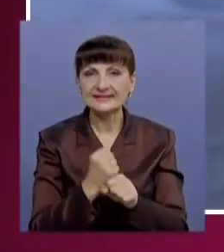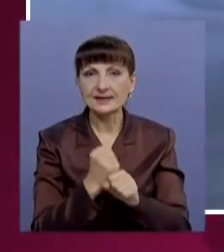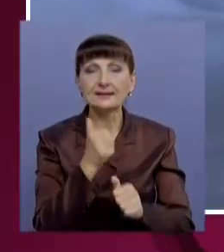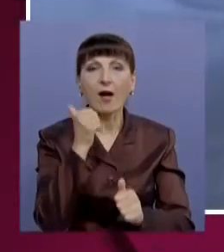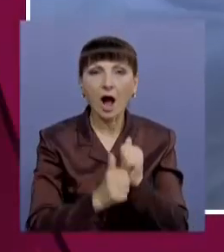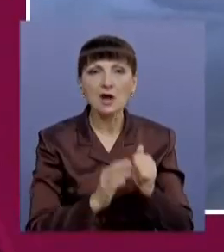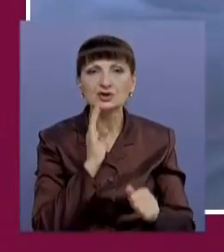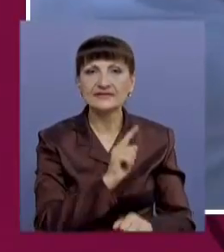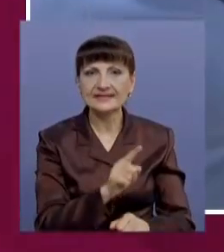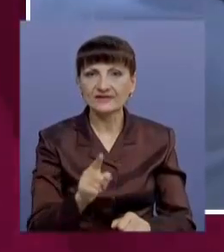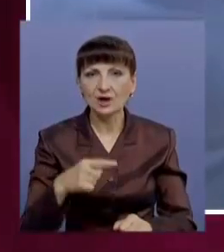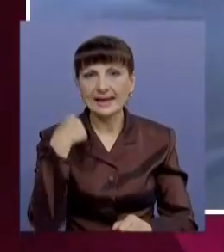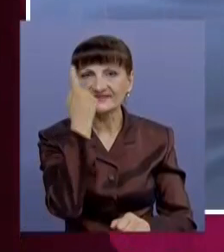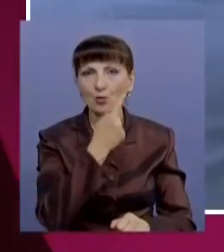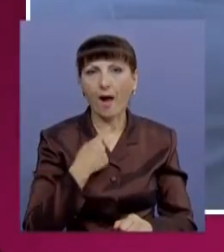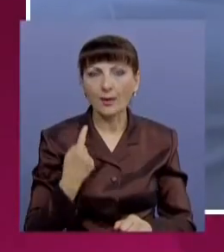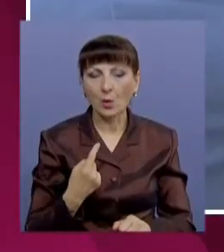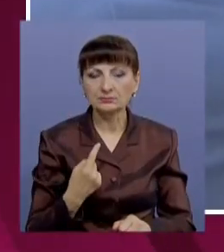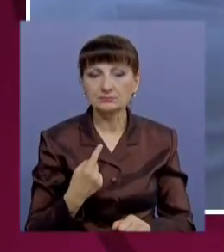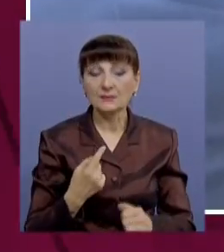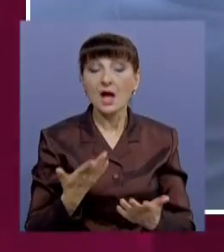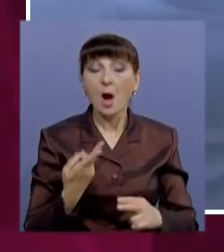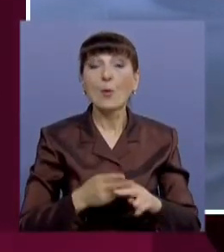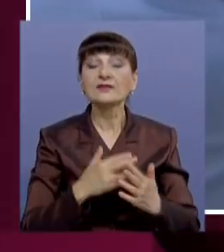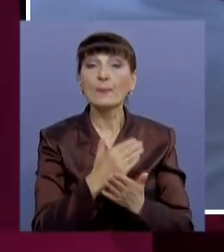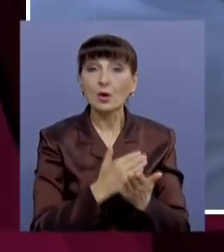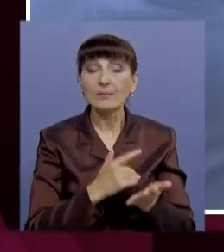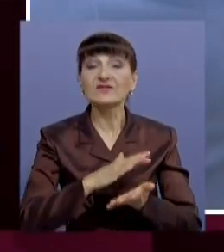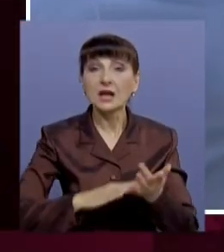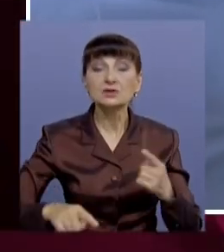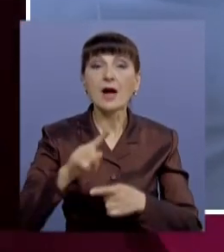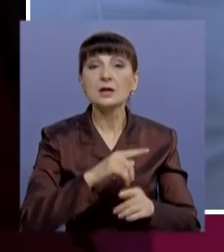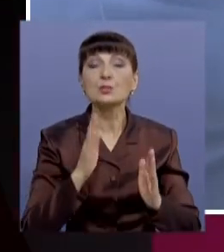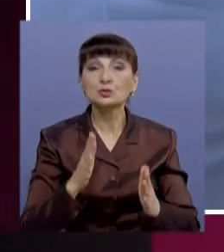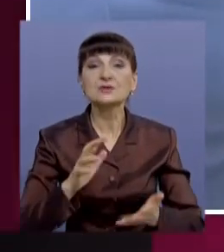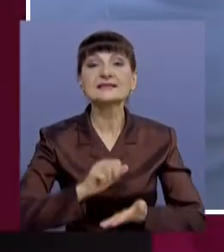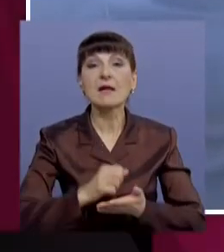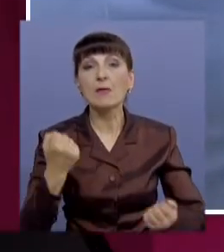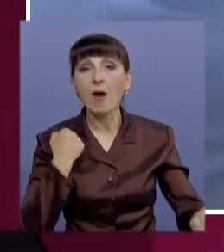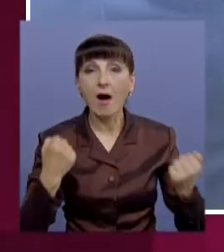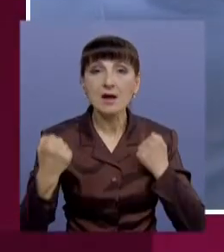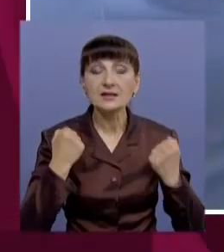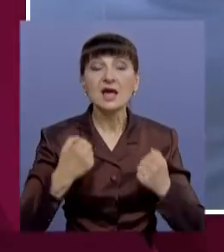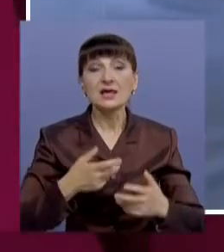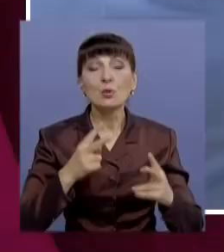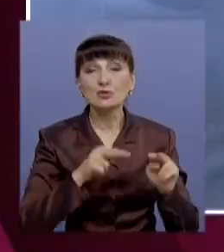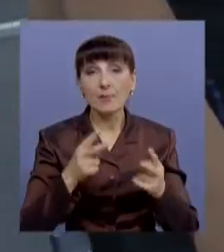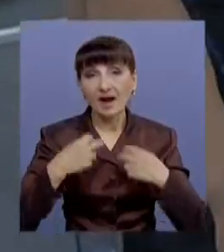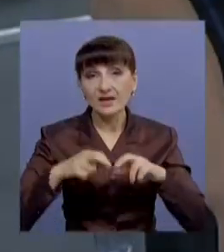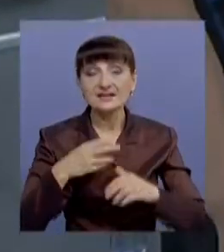каждого клиента индивидуально. По этой программе в дальнейшем они могут заниматься и отслеживать уже свои